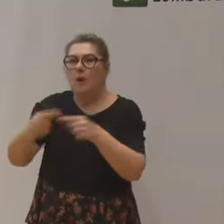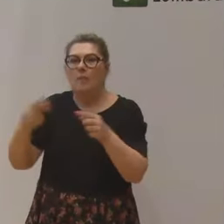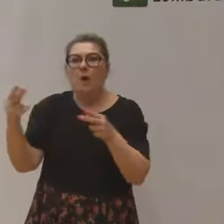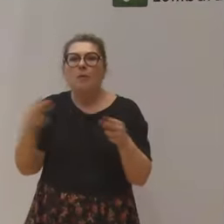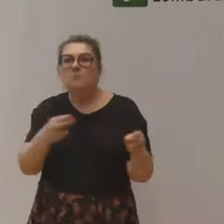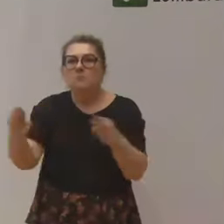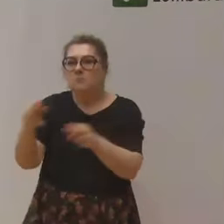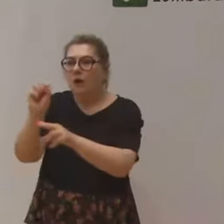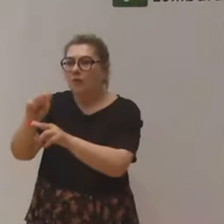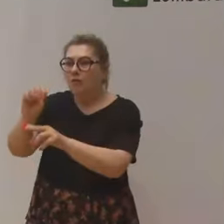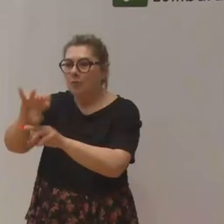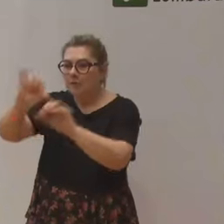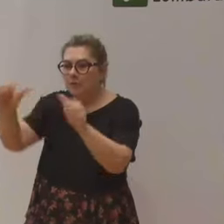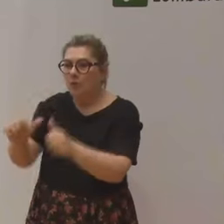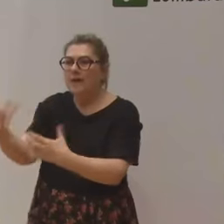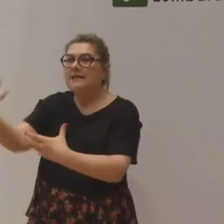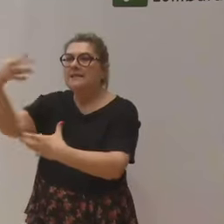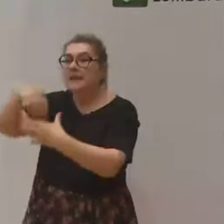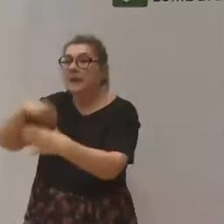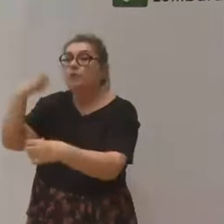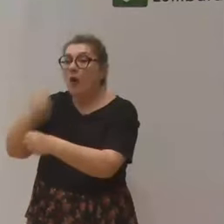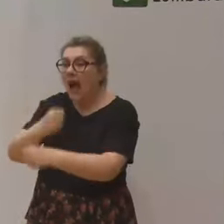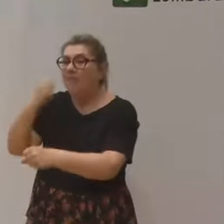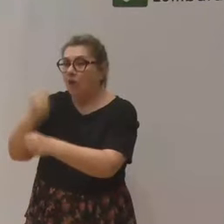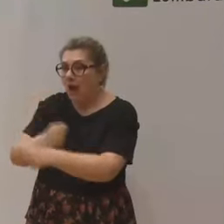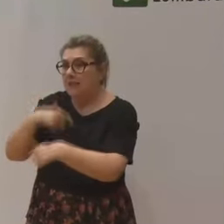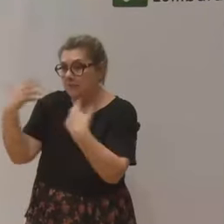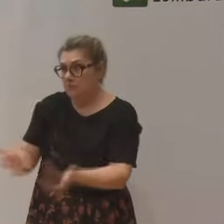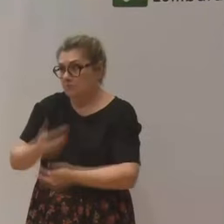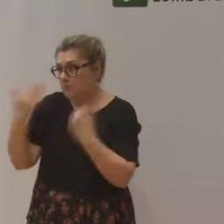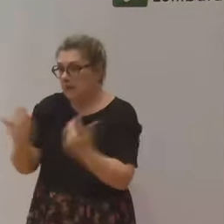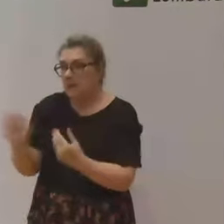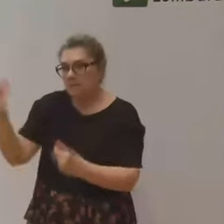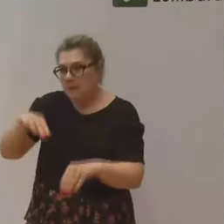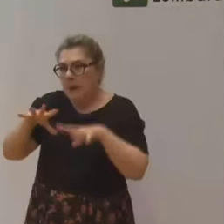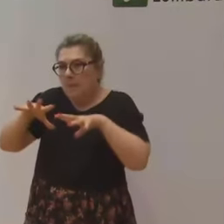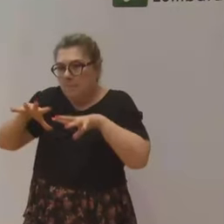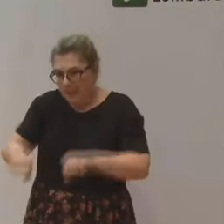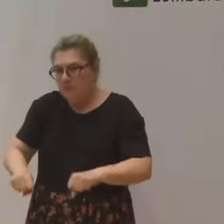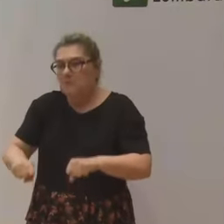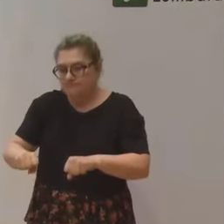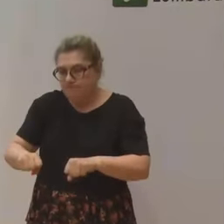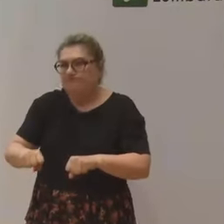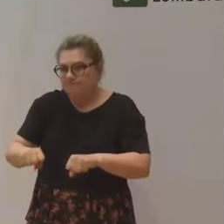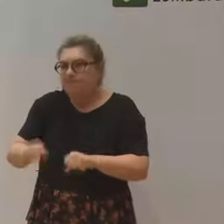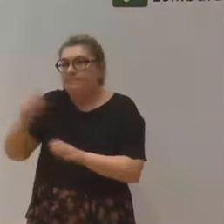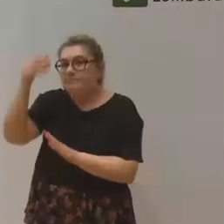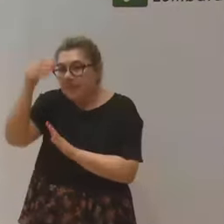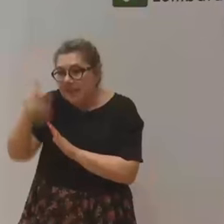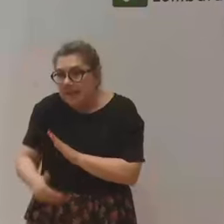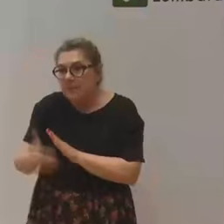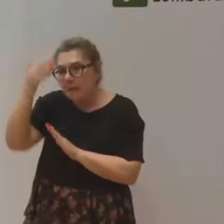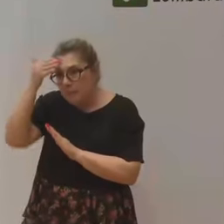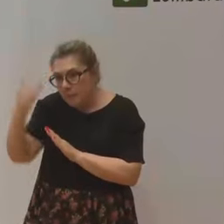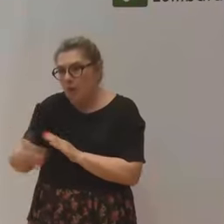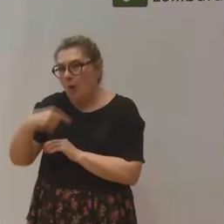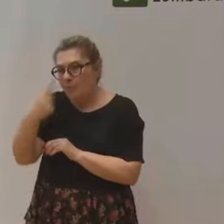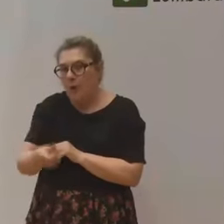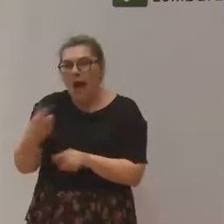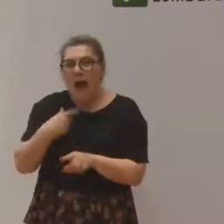di formazione e inserimento lavorativo, sui quali c'è ancora di più da impegnarsi, perché i limiti purtroppo anche